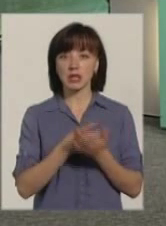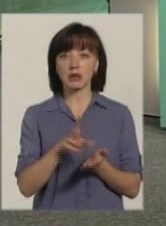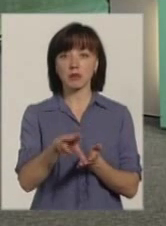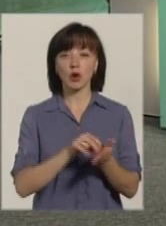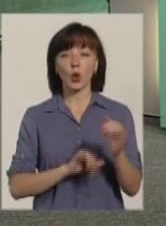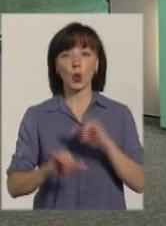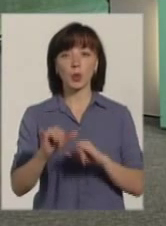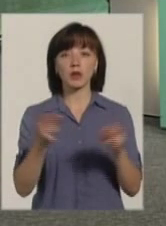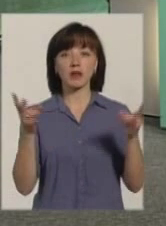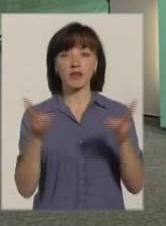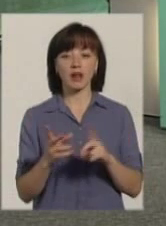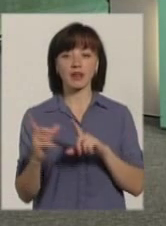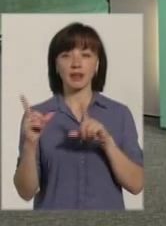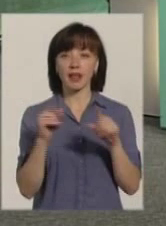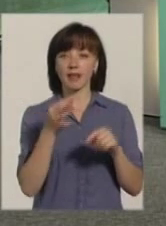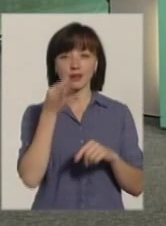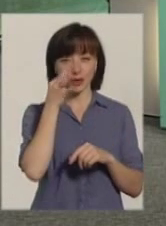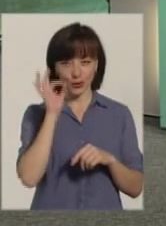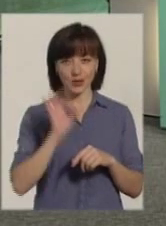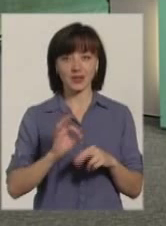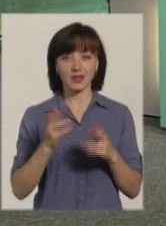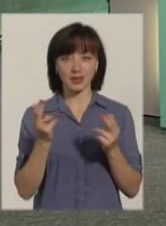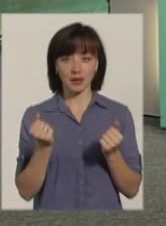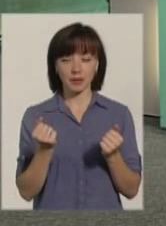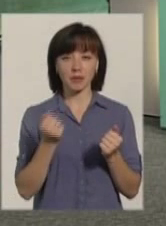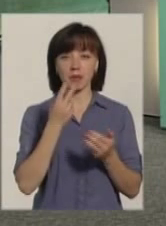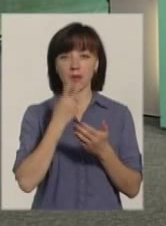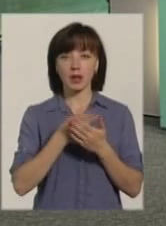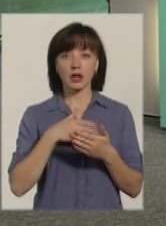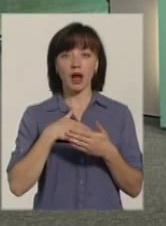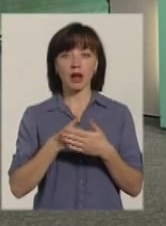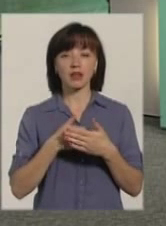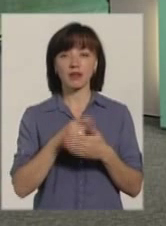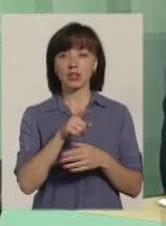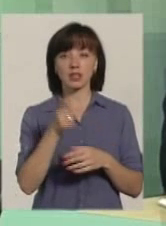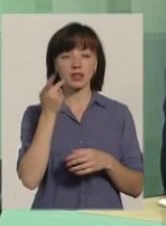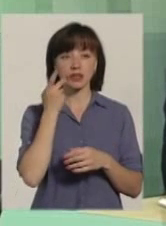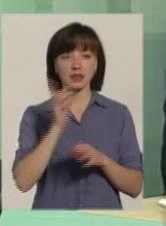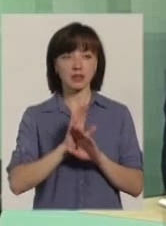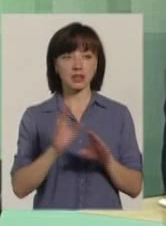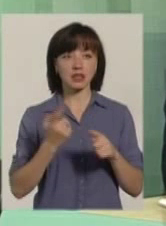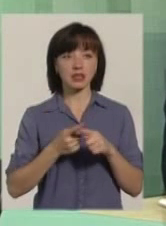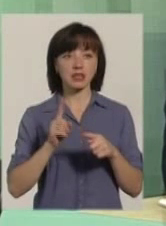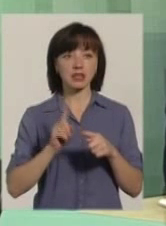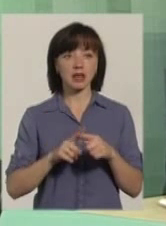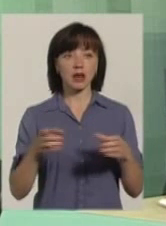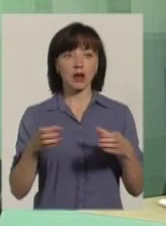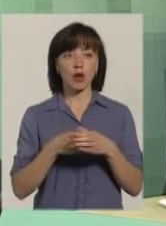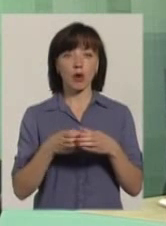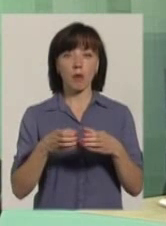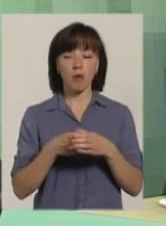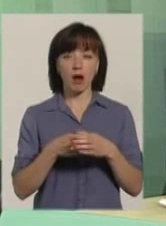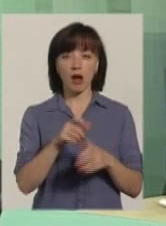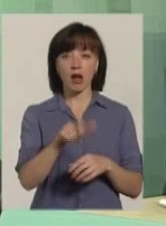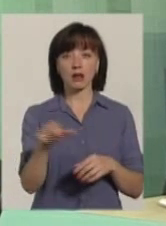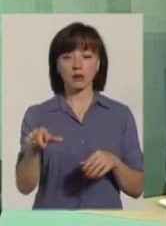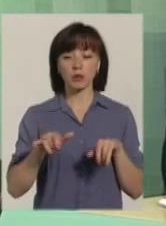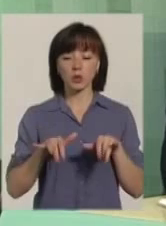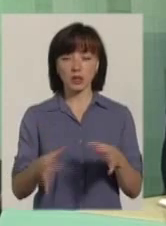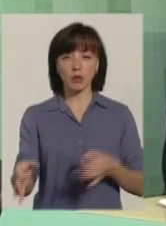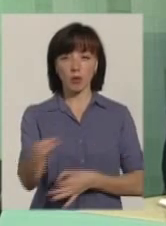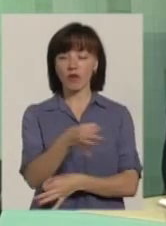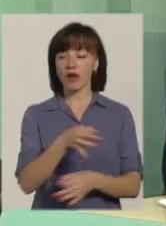куди варто їхати, не за досвідом. Ну, ми бачимо в активності, вони не завжди, вони, ці громади в процесах обговорення